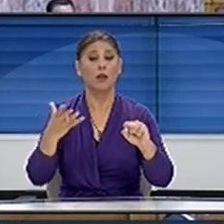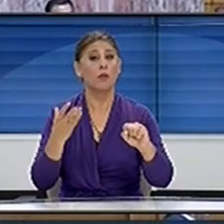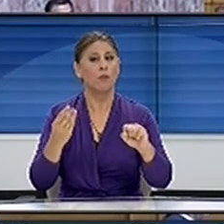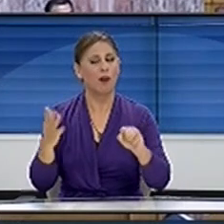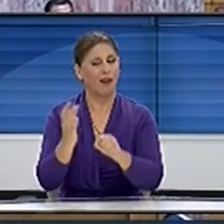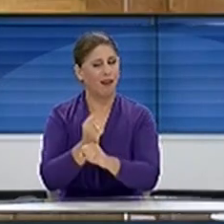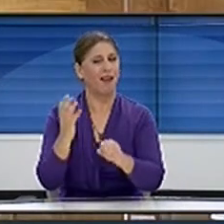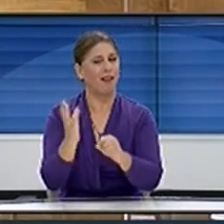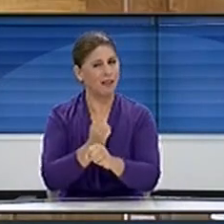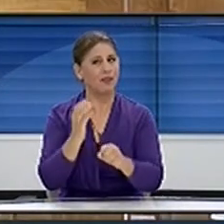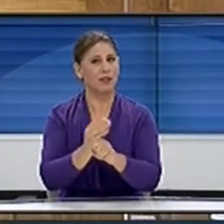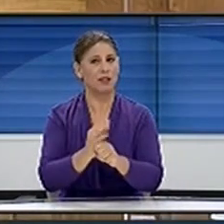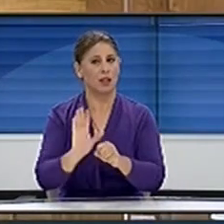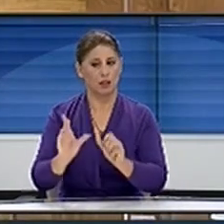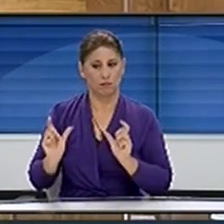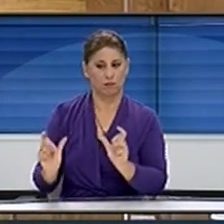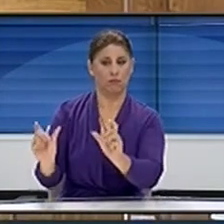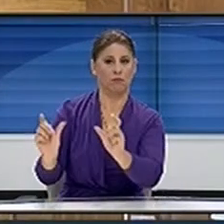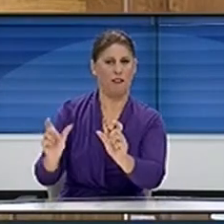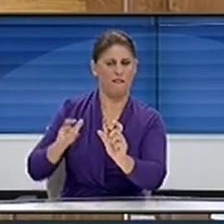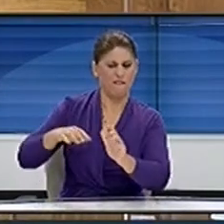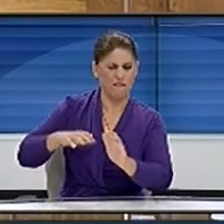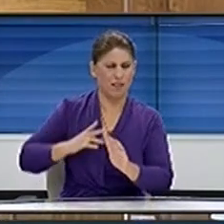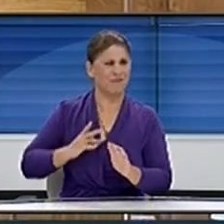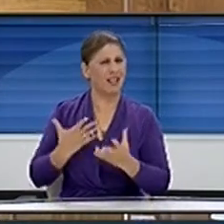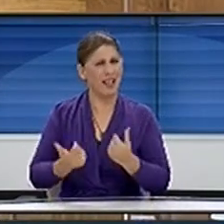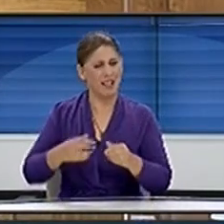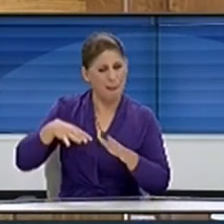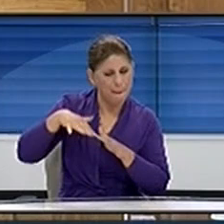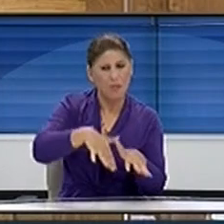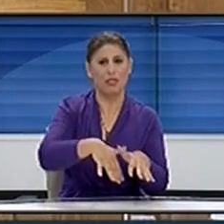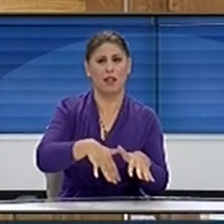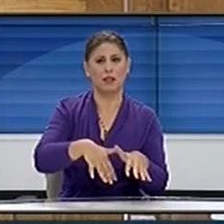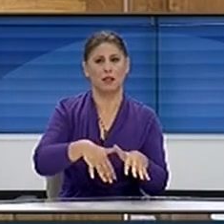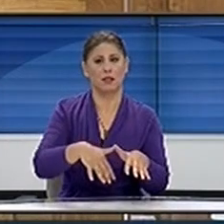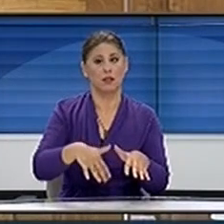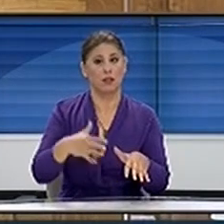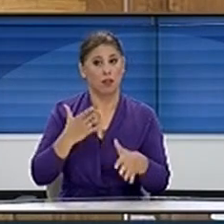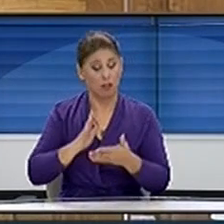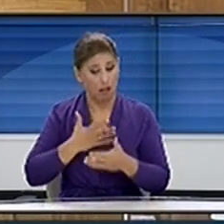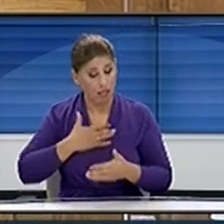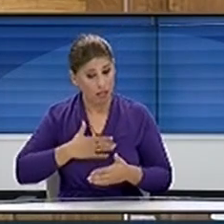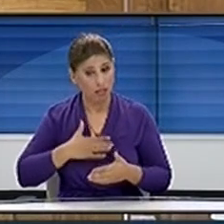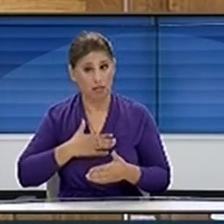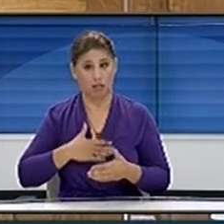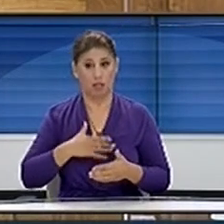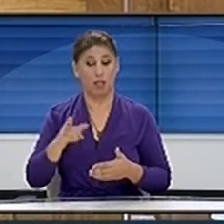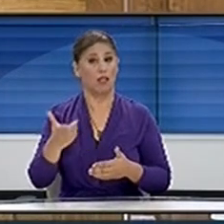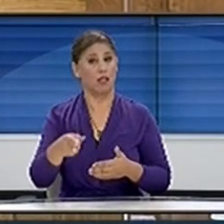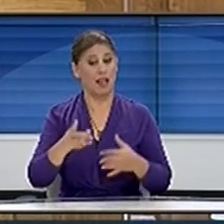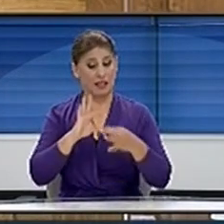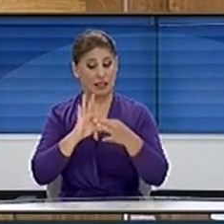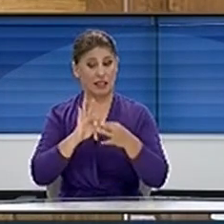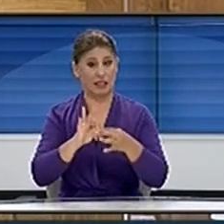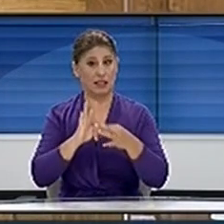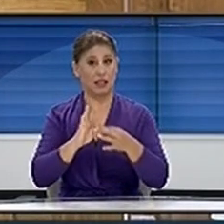νίκες, είτε αποτρέποντας βίαιες επιθέσεις, βοηθώντας την εξάρθρωση ενόπλων δυνάμεων σε σταθερή